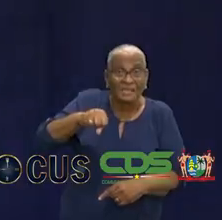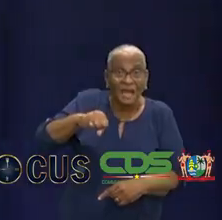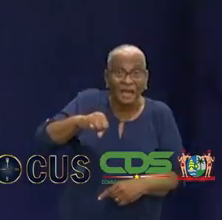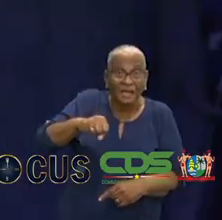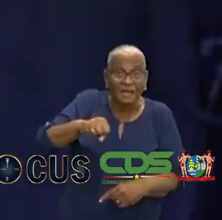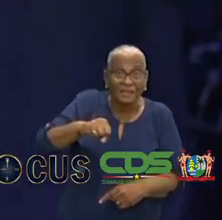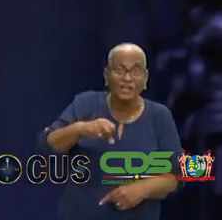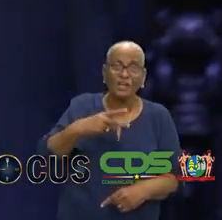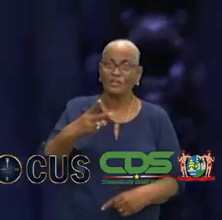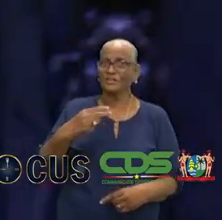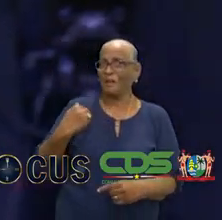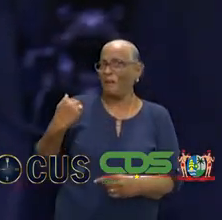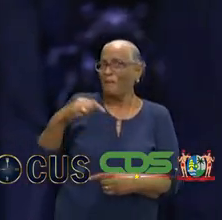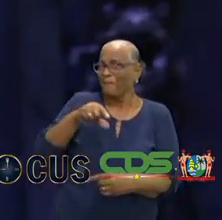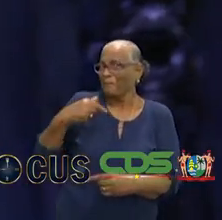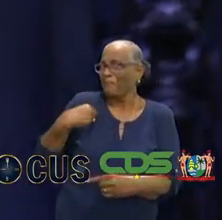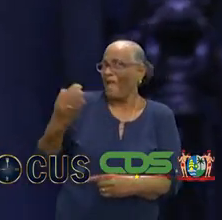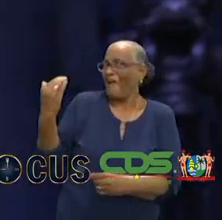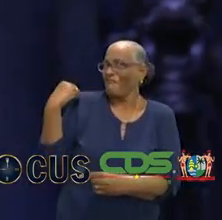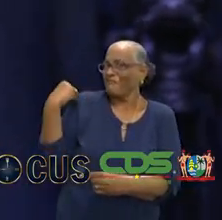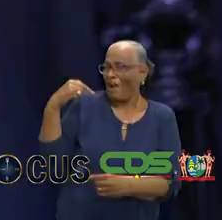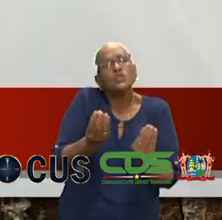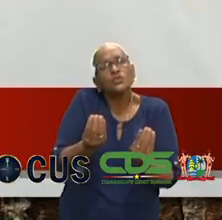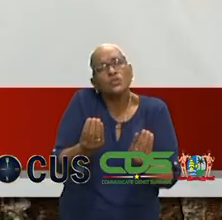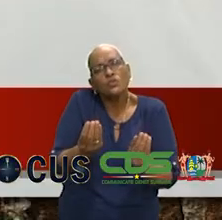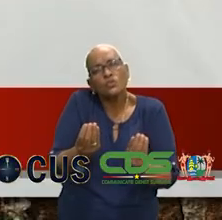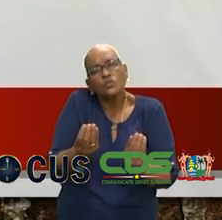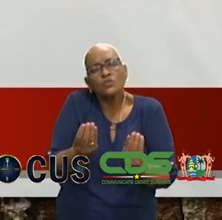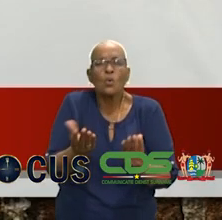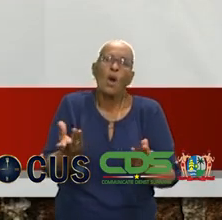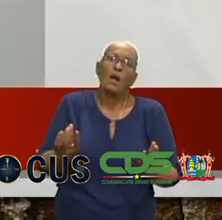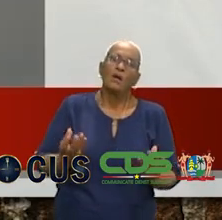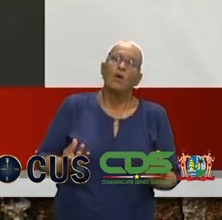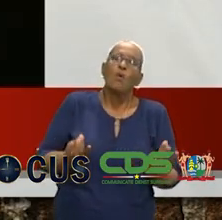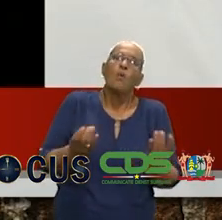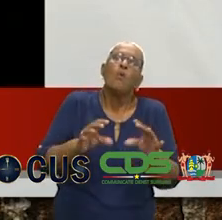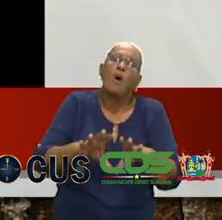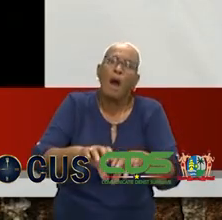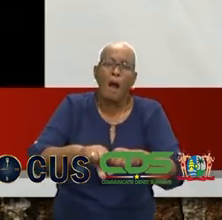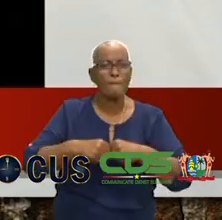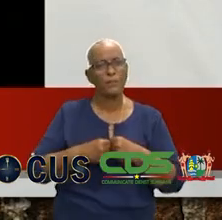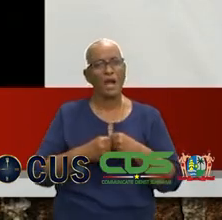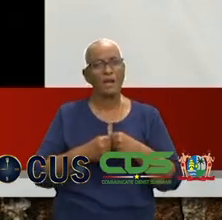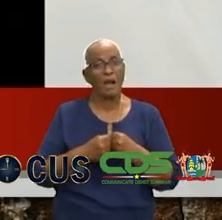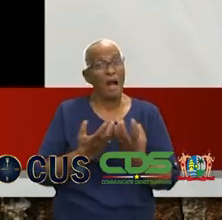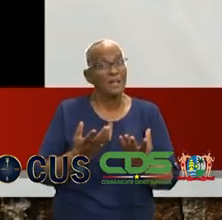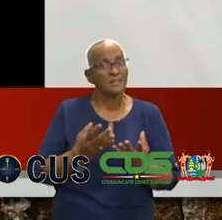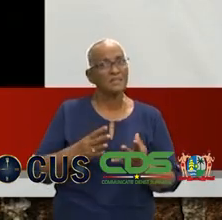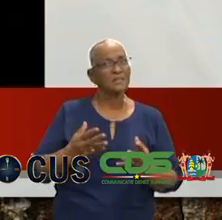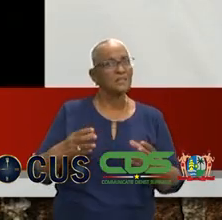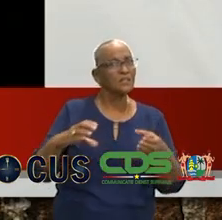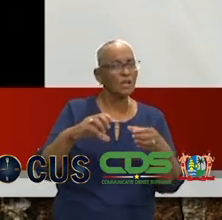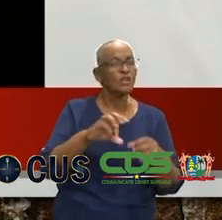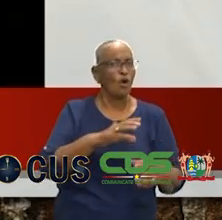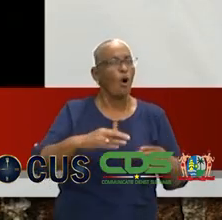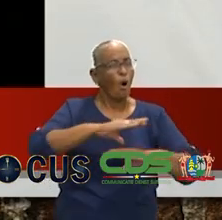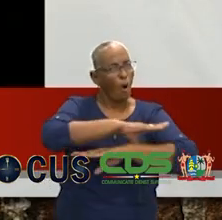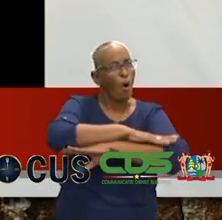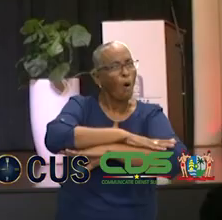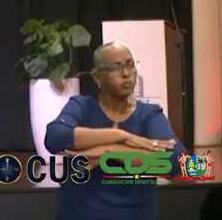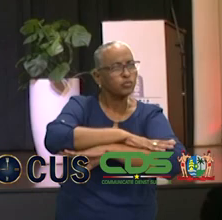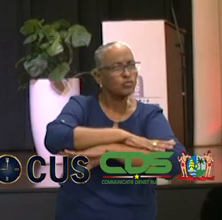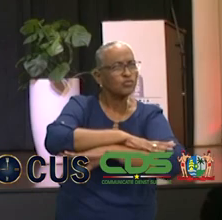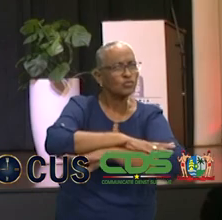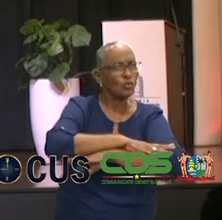maar vanwege het feit dat wij allemaal bang zijn voor rancune of voor vrezen voor ons leven, willen